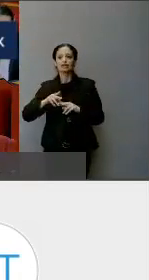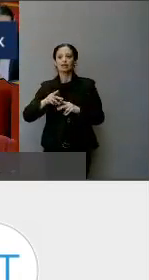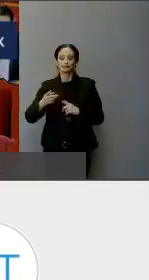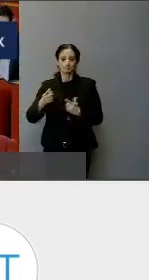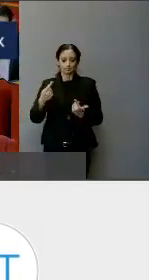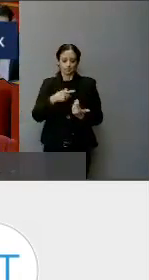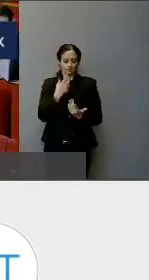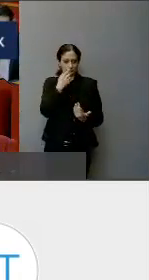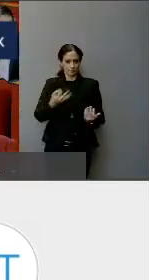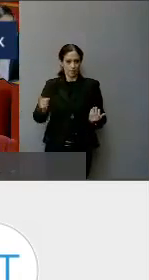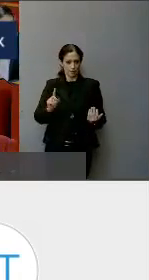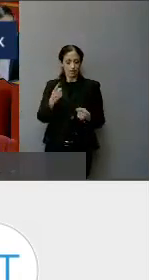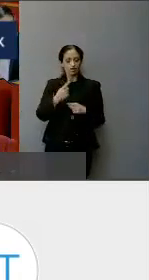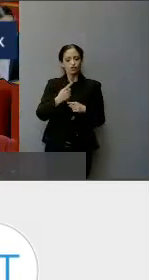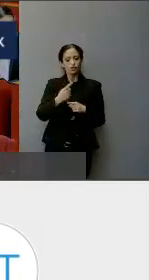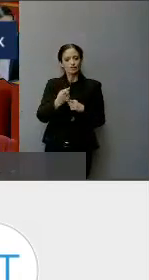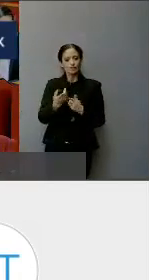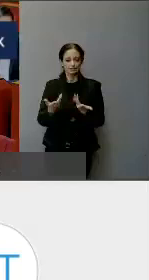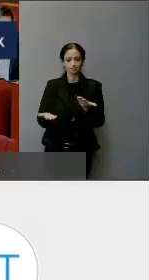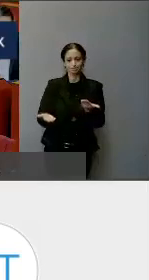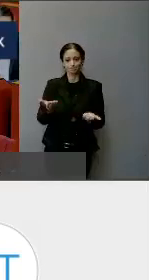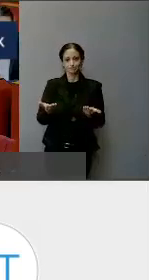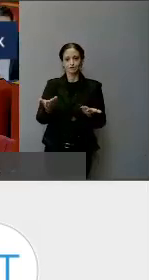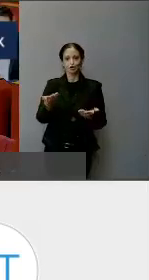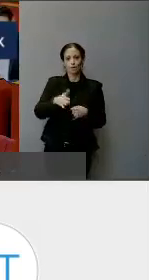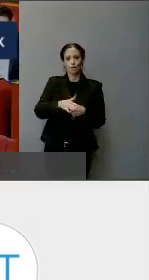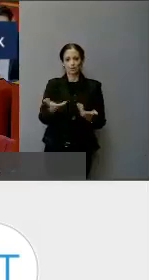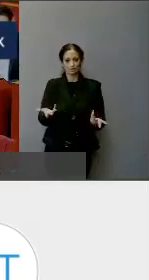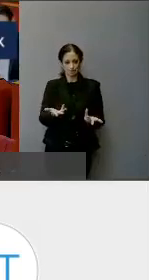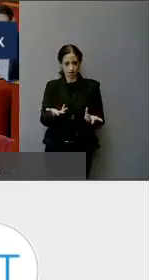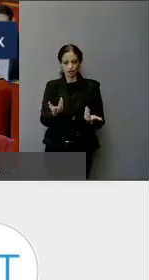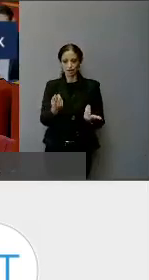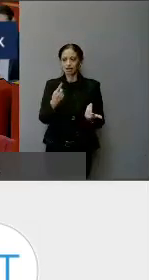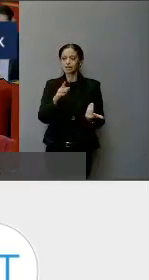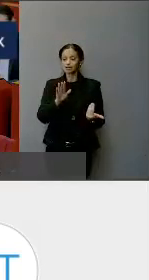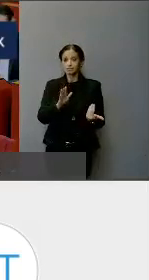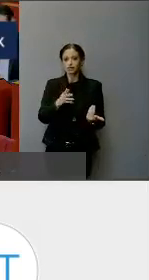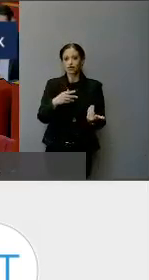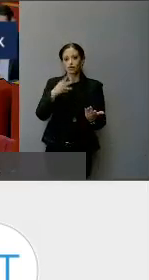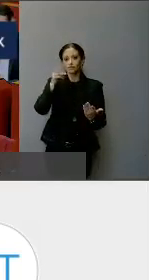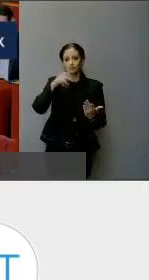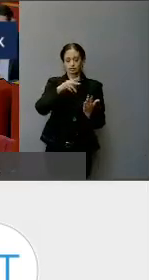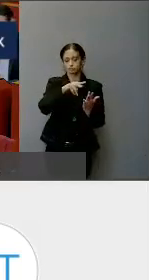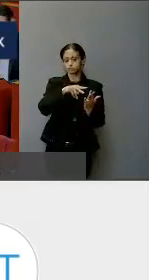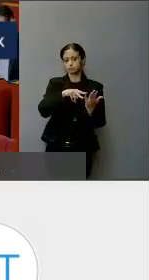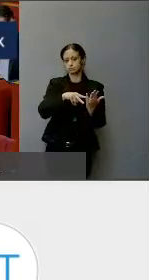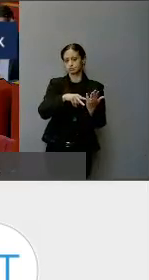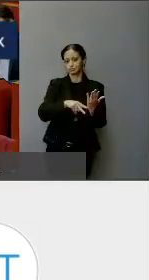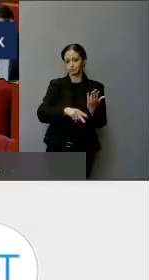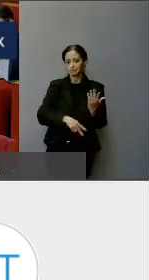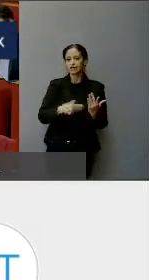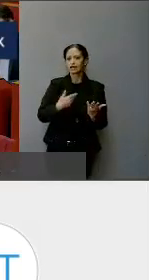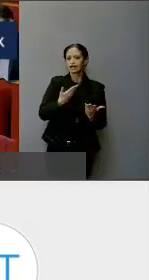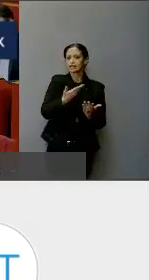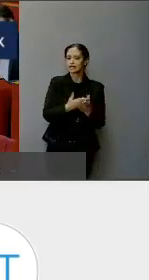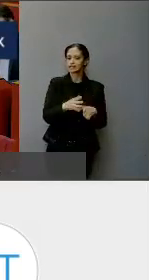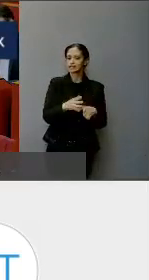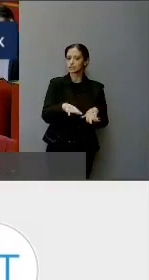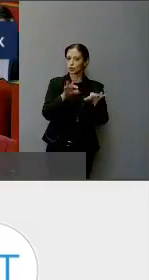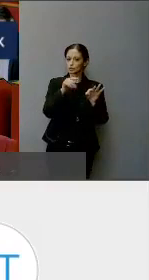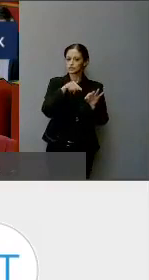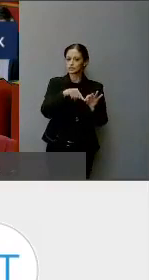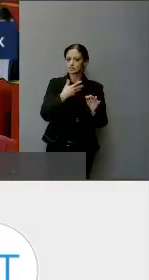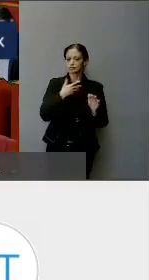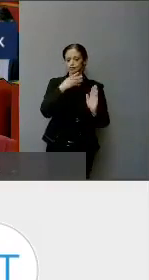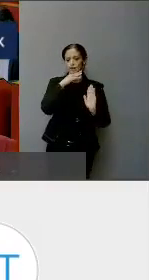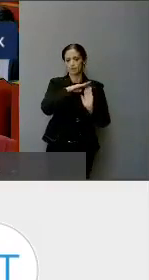compensare questo consumo è bello è che non vi sto a leggere c'è scritto sulla sua richiesta di sospensiva quali sono